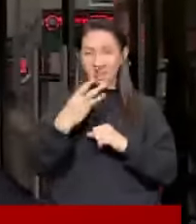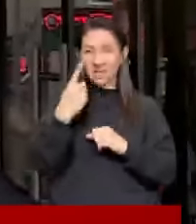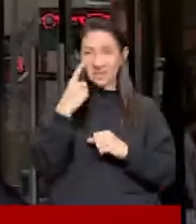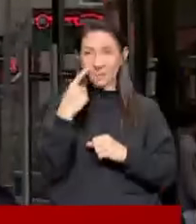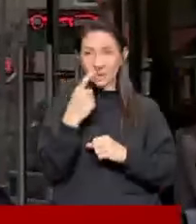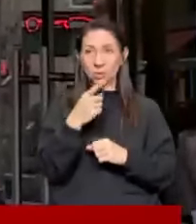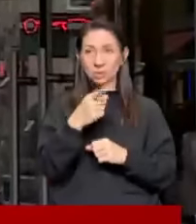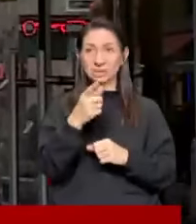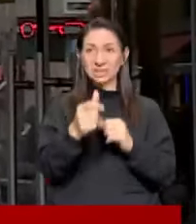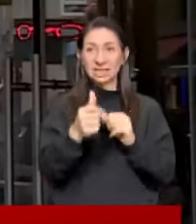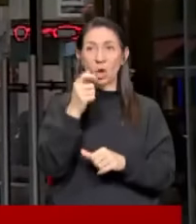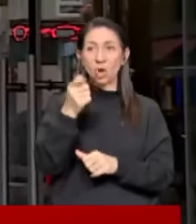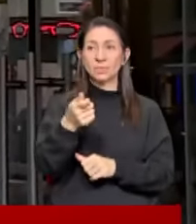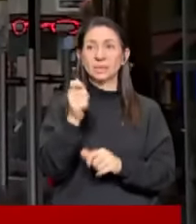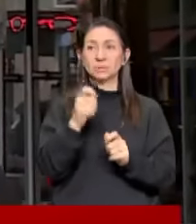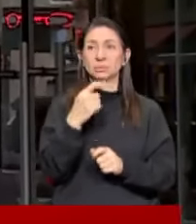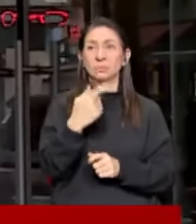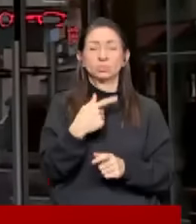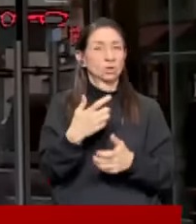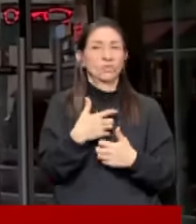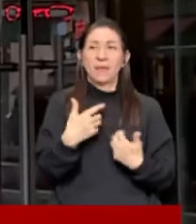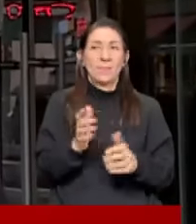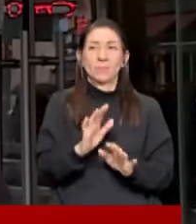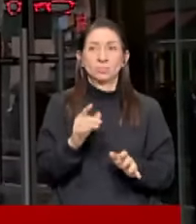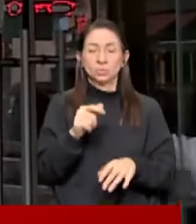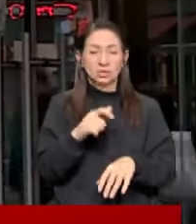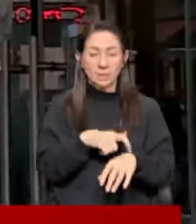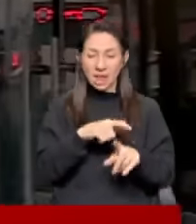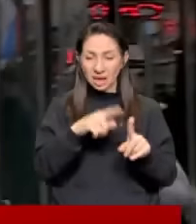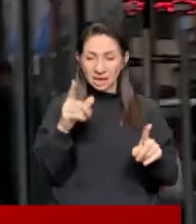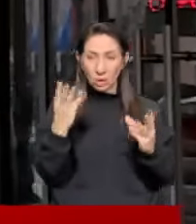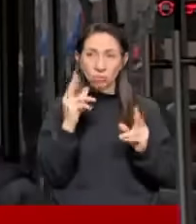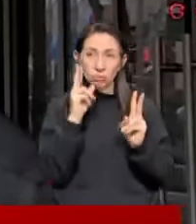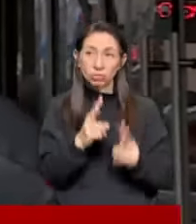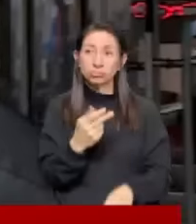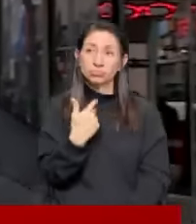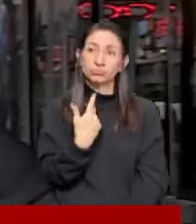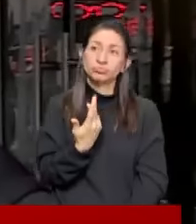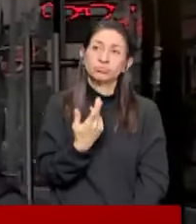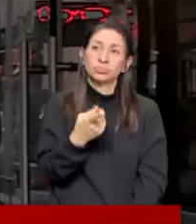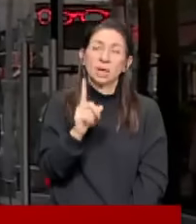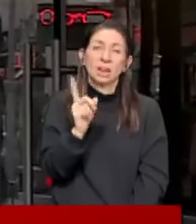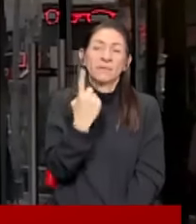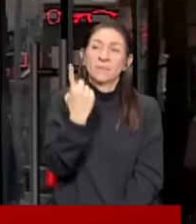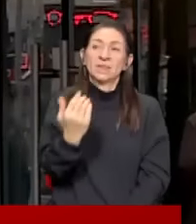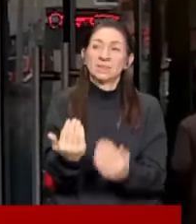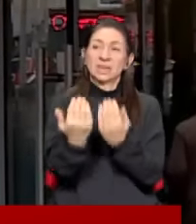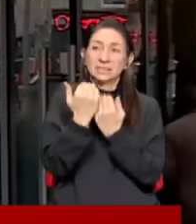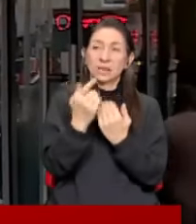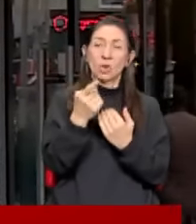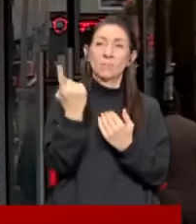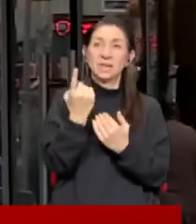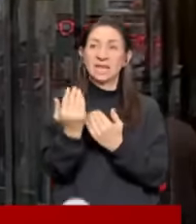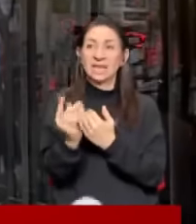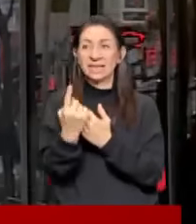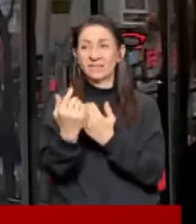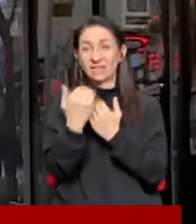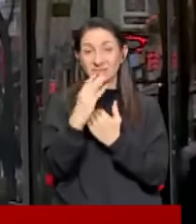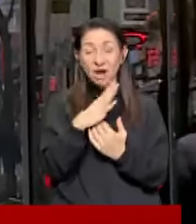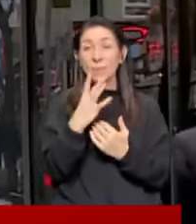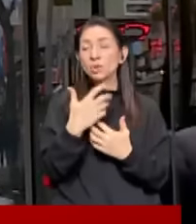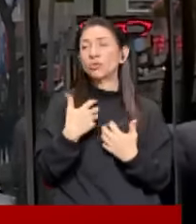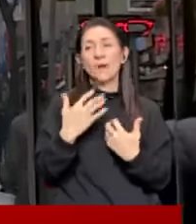bakın, oradan size geri ödemesi yapılacak dediler de ben buna güvenemem. Şimdi bu zamana kadar olanları da gördük. Hani bu ilk defa bir destek, ilk defa böyle bir destek yapıyorlar.